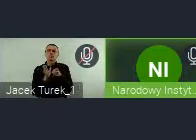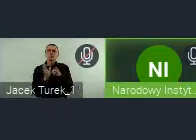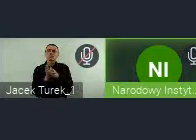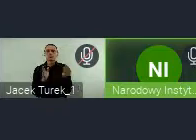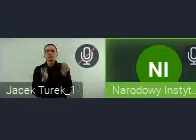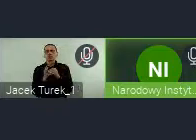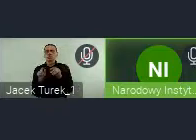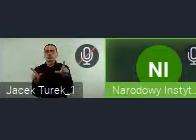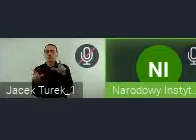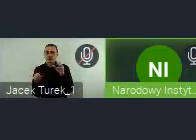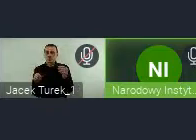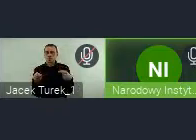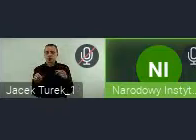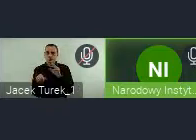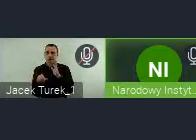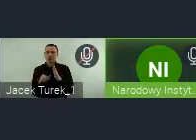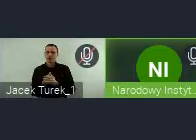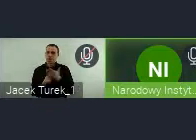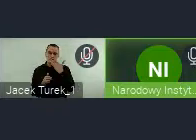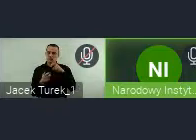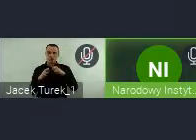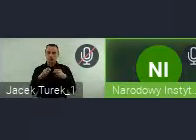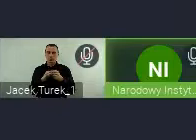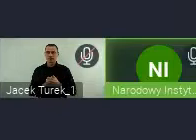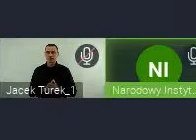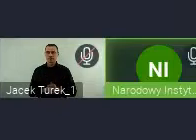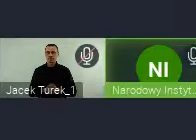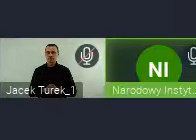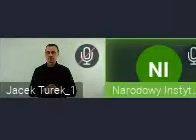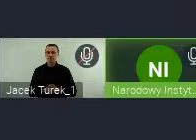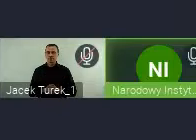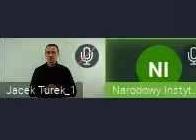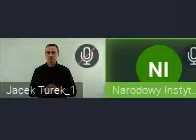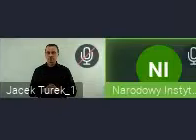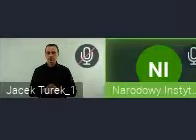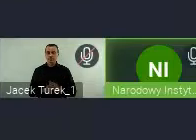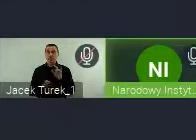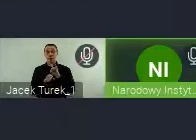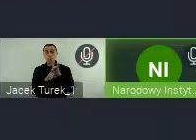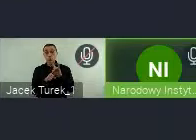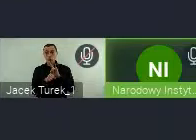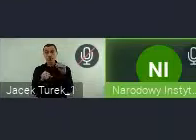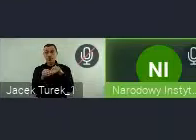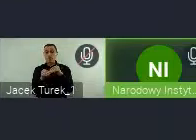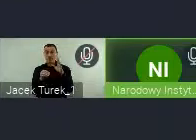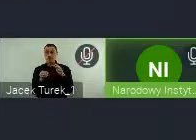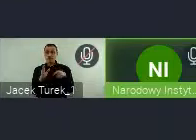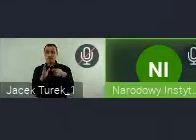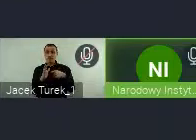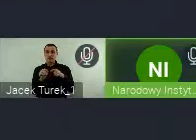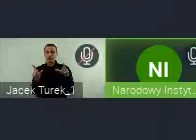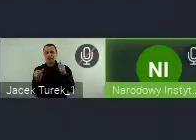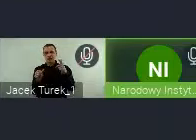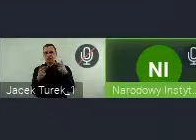z zostanie udostępnione na kanale instytutu na YouTubie więc za parę dni